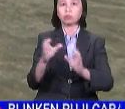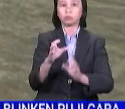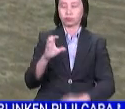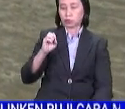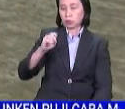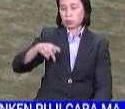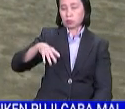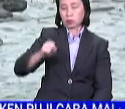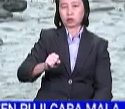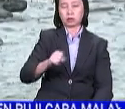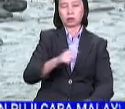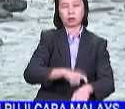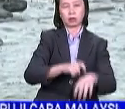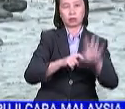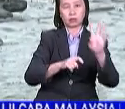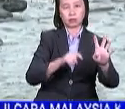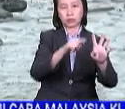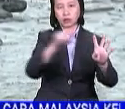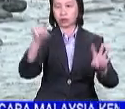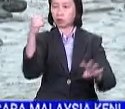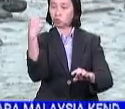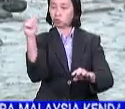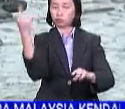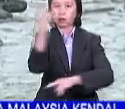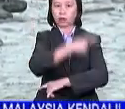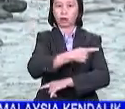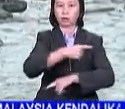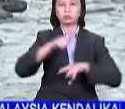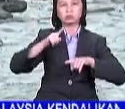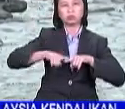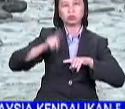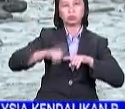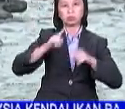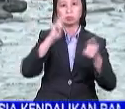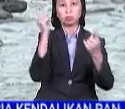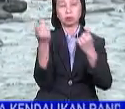dijangka diteruskan antara 4 hingga 10 hari bergantung kepada keadaan semasa.